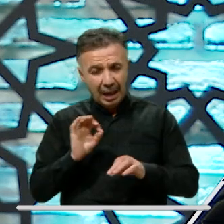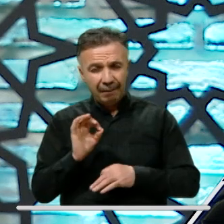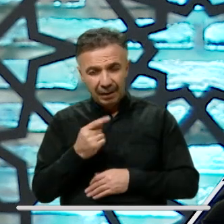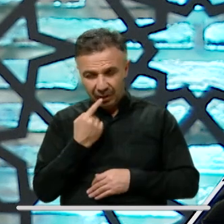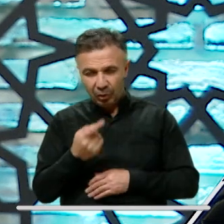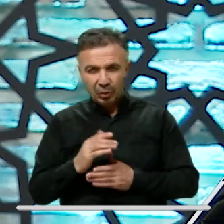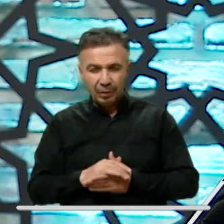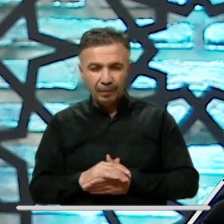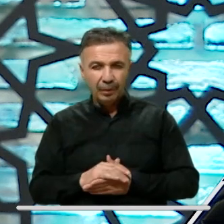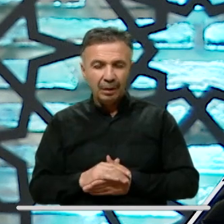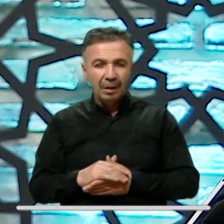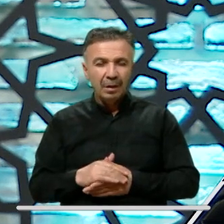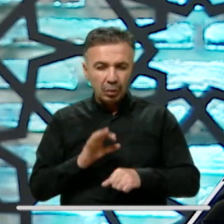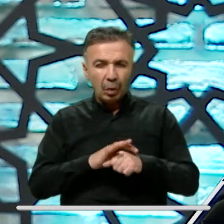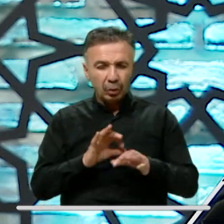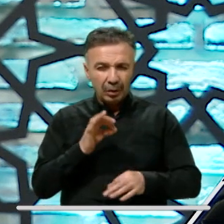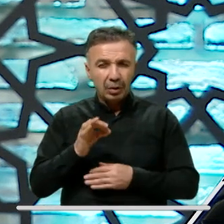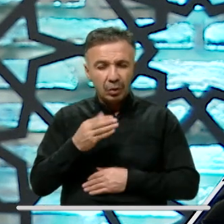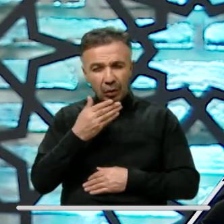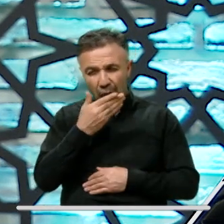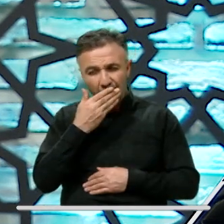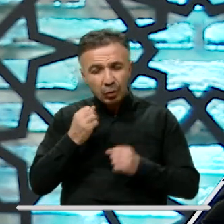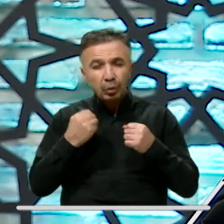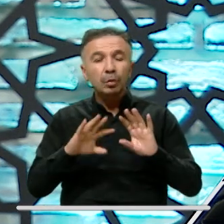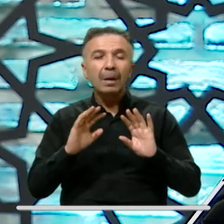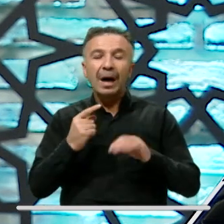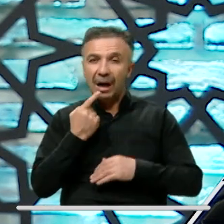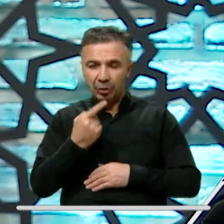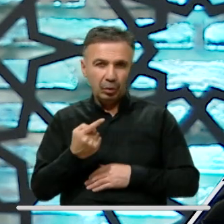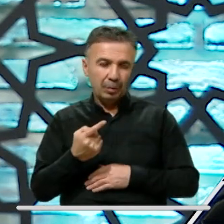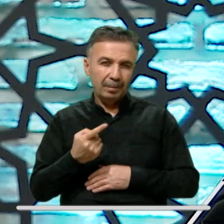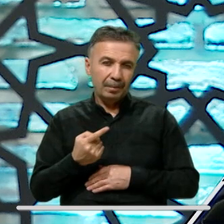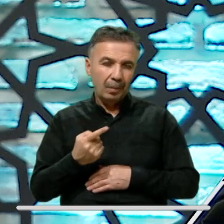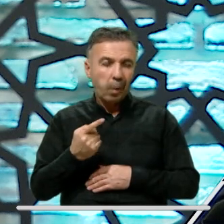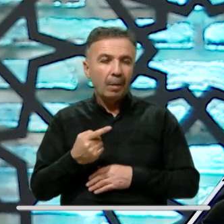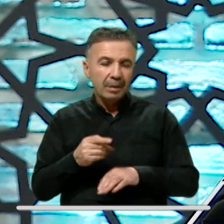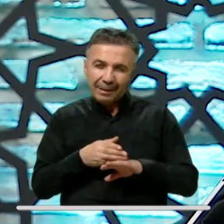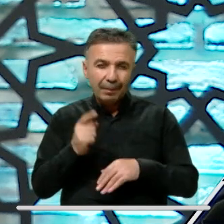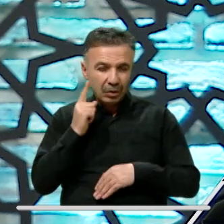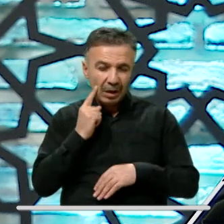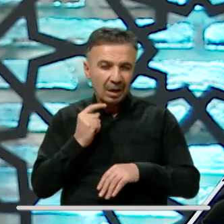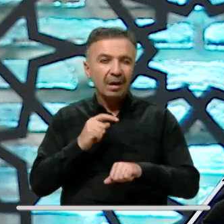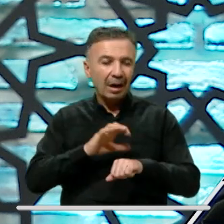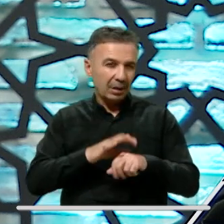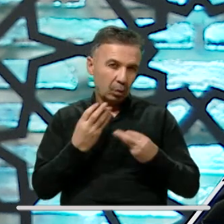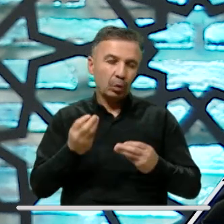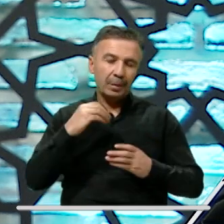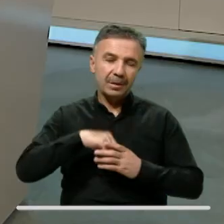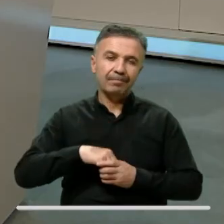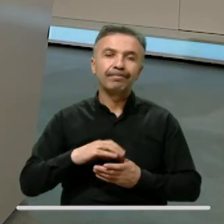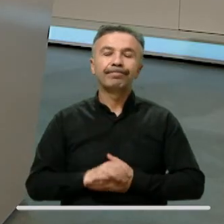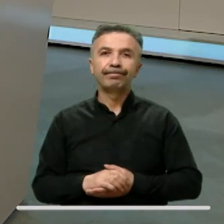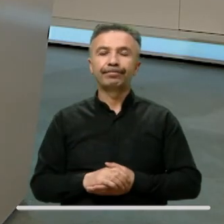versin. İnşallah kanserden kurtulduğunuz gibi Rabbim diyabet hastalığınıza da şifalar ihsan eder. Kayseri'ye selam ediyorum. Hayırlı